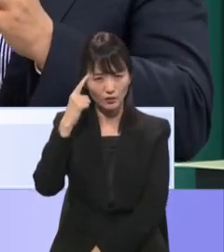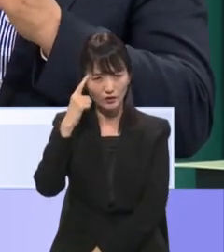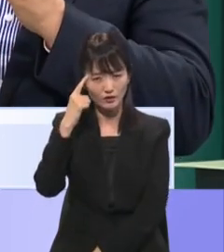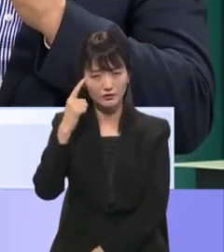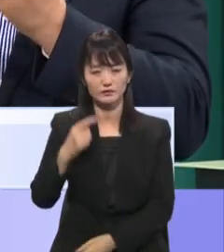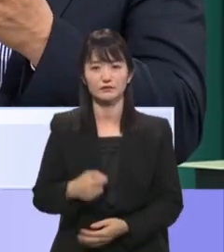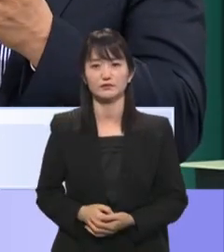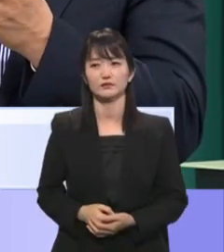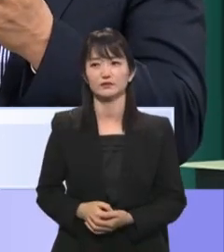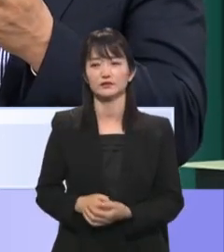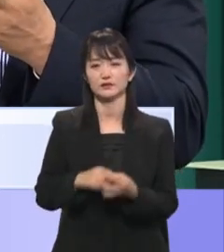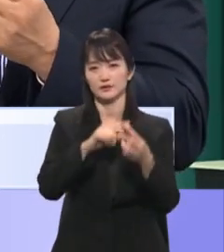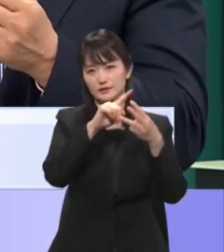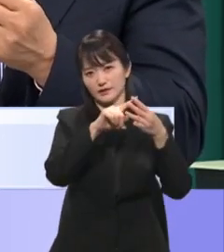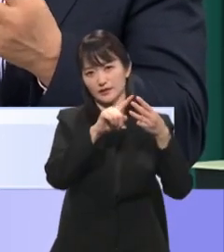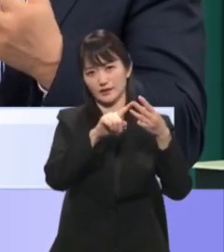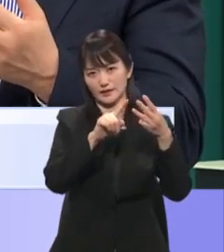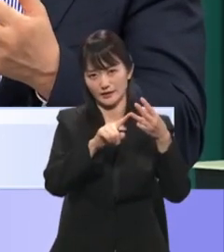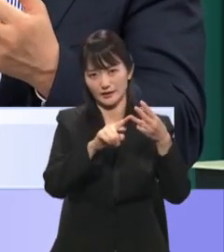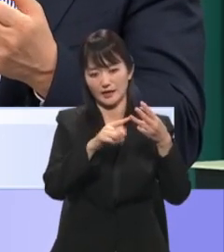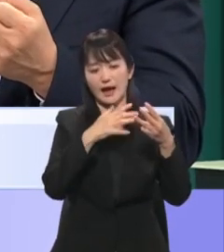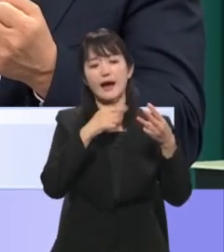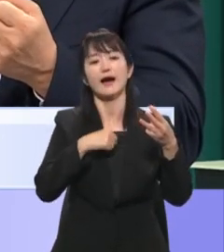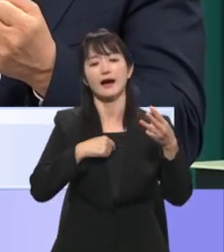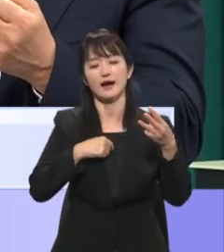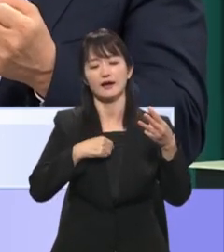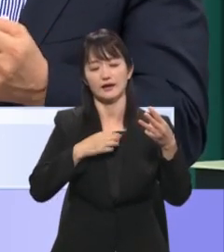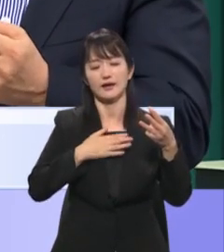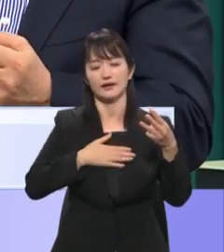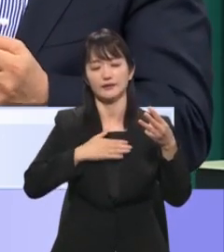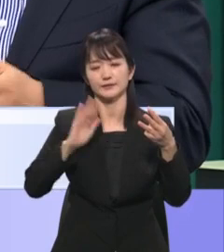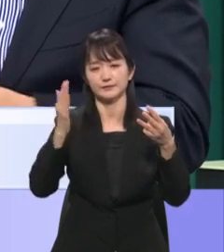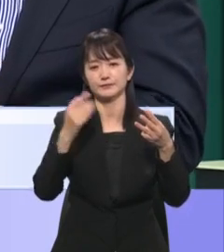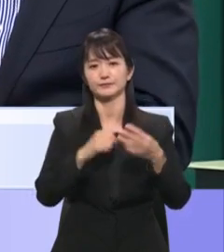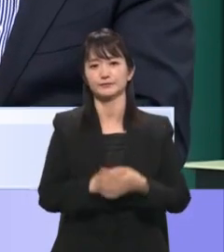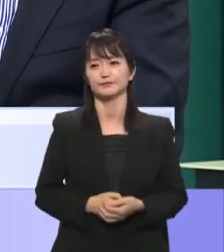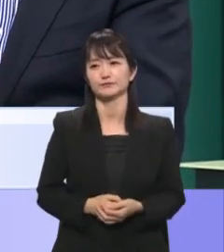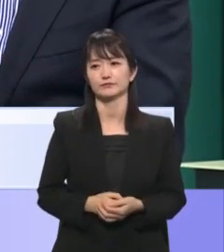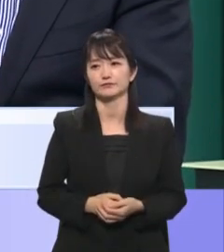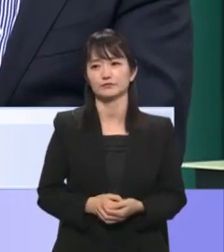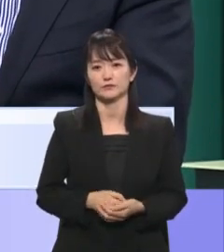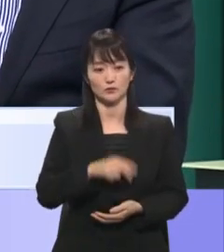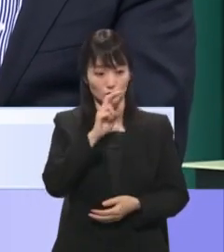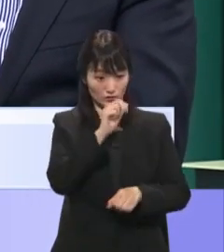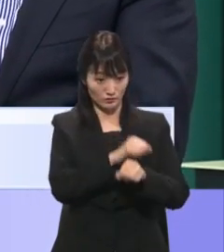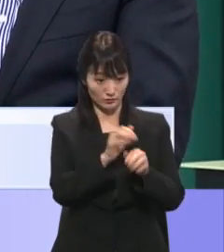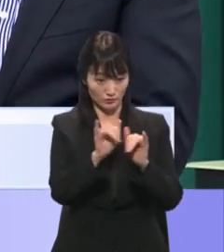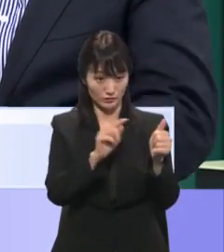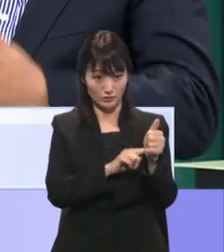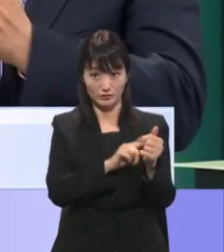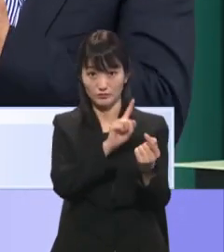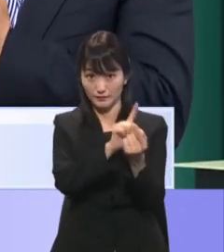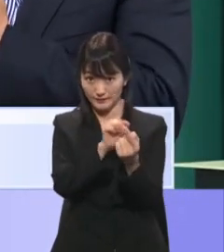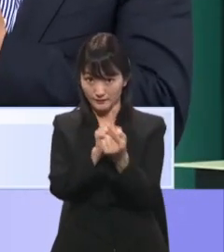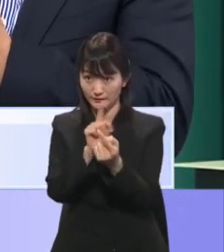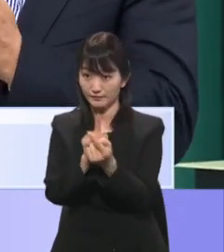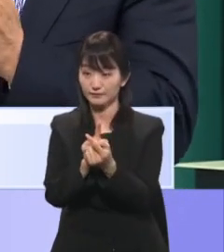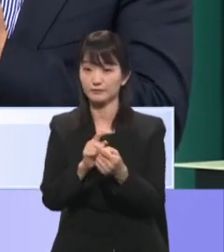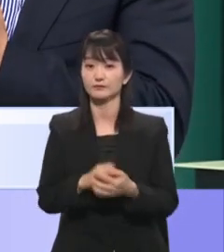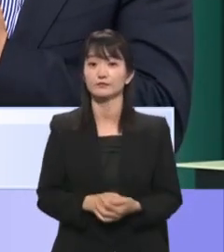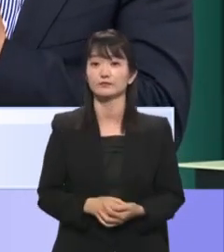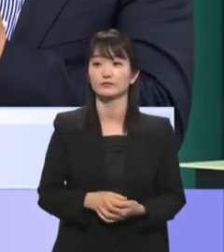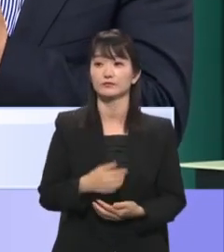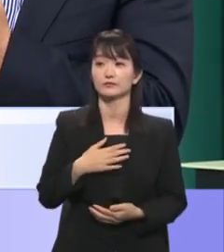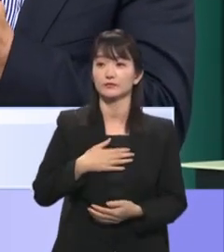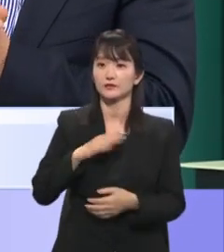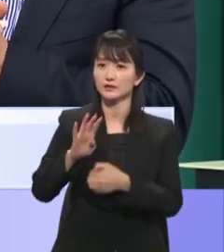이 세 가지 요소를 갖고 제가 아, 알아야겠다. 그러면 국악 명장들을 뭐 이렇게 찾아다니시기도 하셨나요? 그렇죠. 제가 이게 45년이